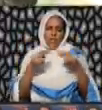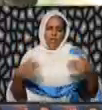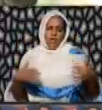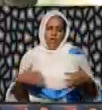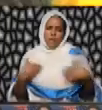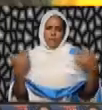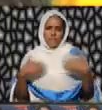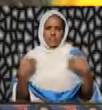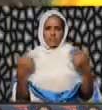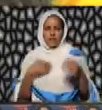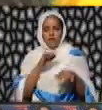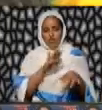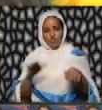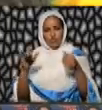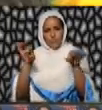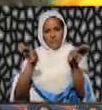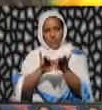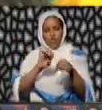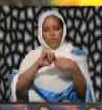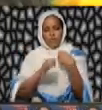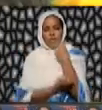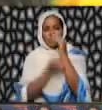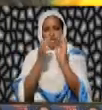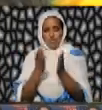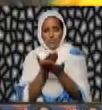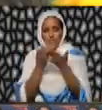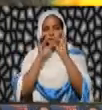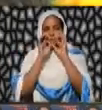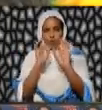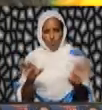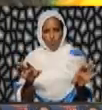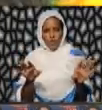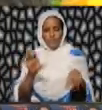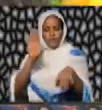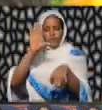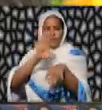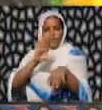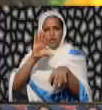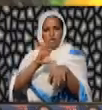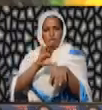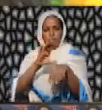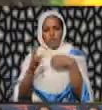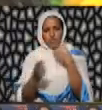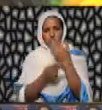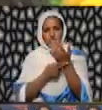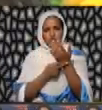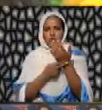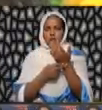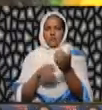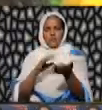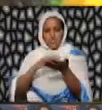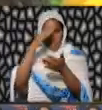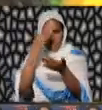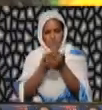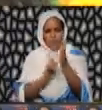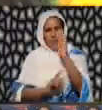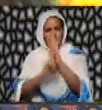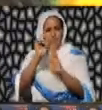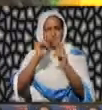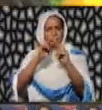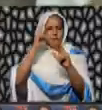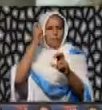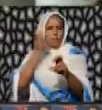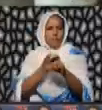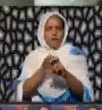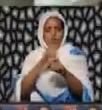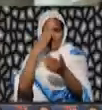እጅጉን የሚያስደስተኝ ለልጆች የሚያስፈልጉ መሰረታዊ ነገሮች በሌሉበት በገዳም ቁጥብ ኑሮ ልጅ ማሳደግ ከባድ